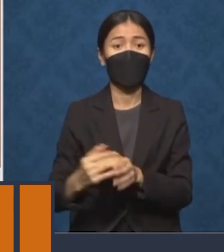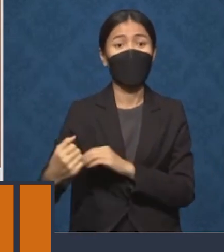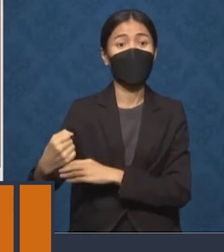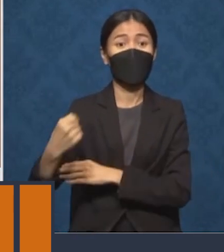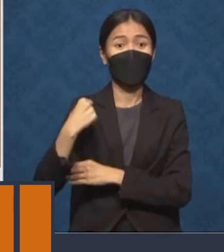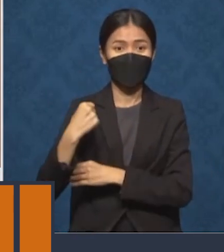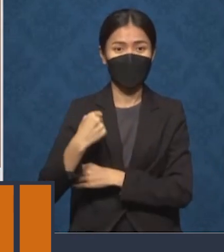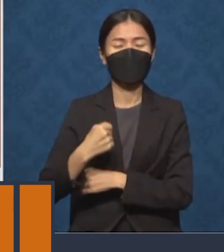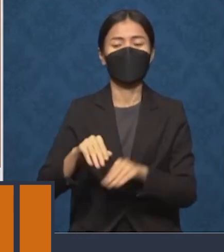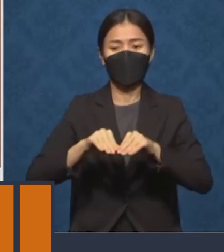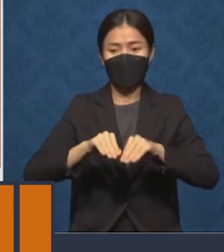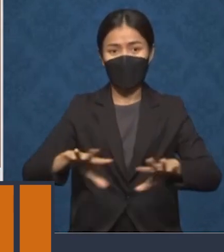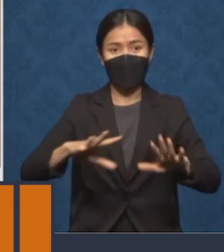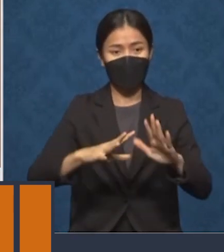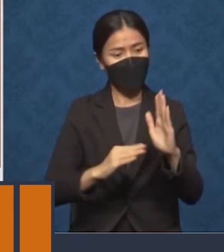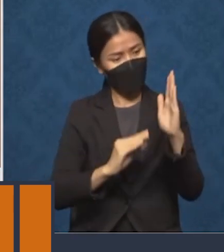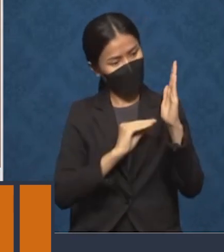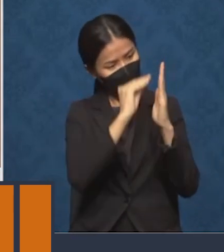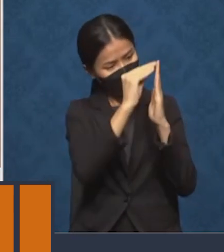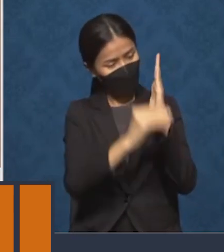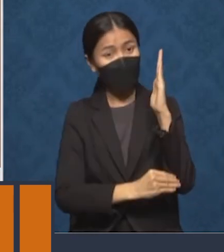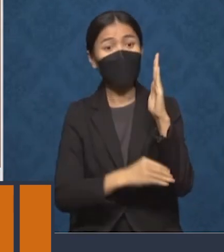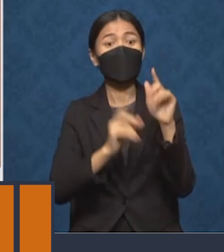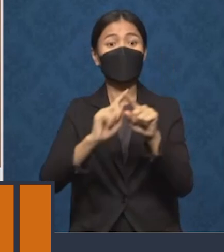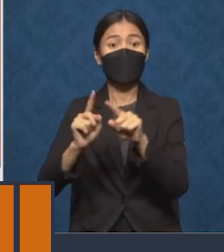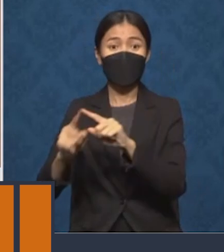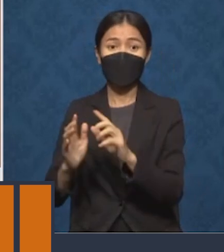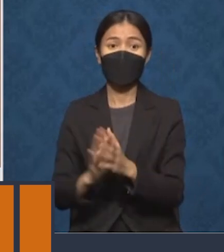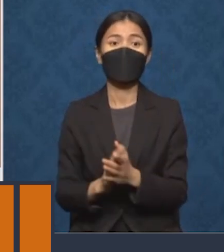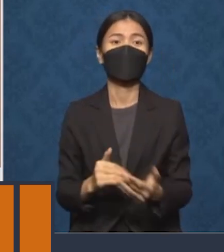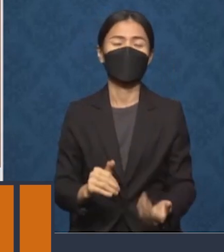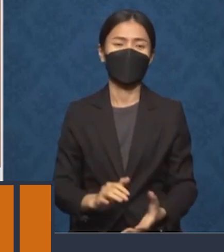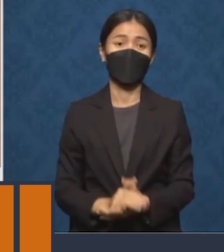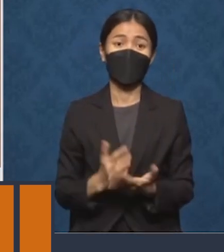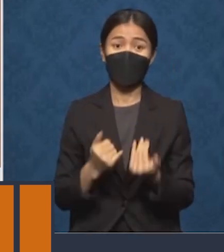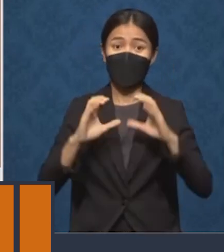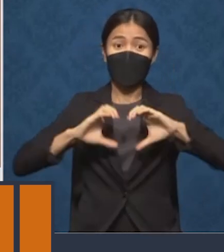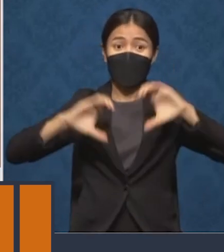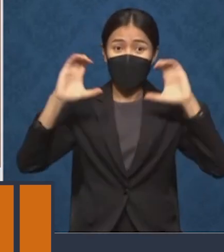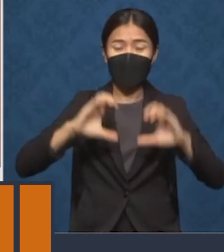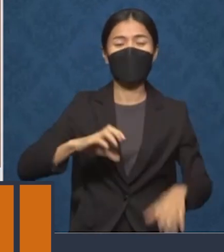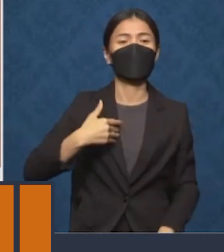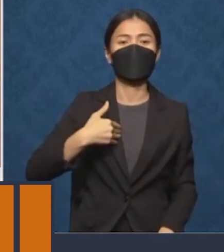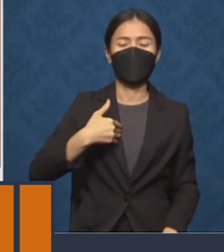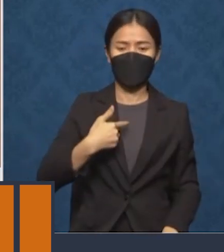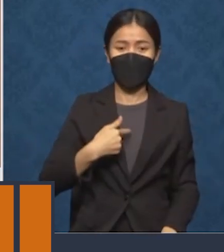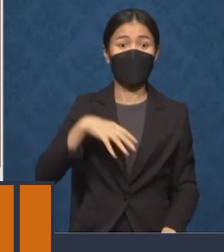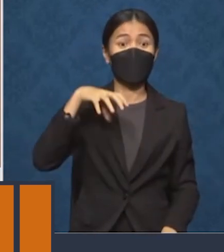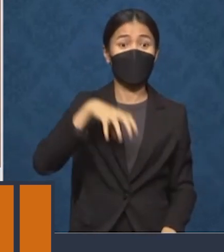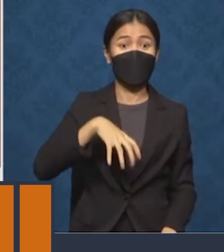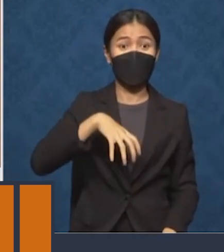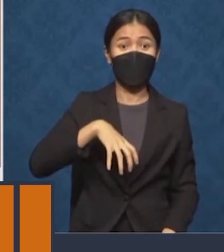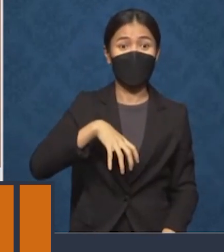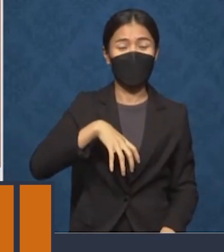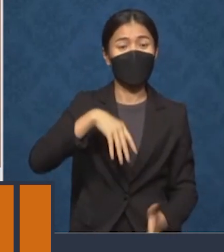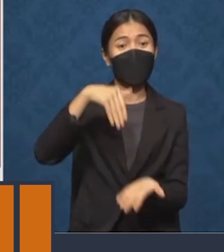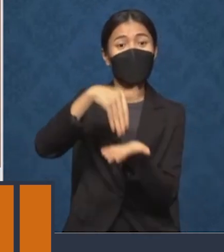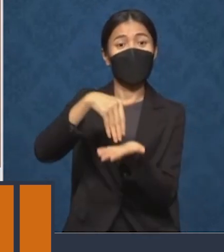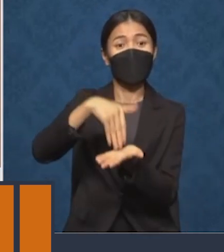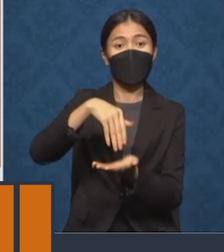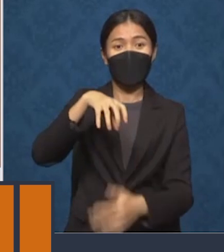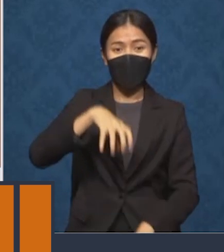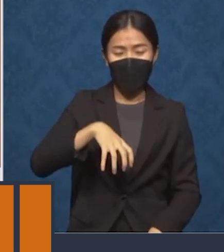ที่ผ่านมาหน่วยงานส่วนกลางของรัฐนะคะทั้งส่วนกลางแล้วก็ส่วนภูมิภาคหวงอำนาจหวงงบประมาณของตัวเอง